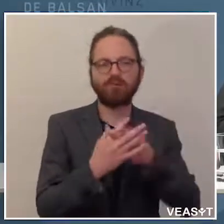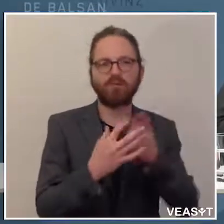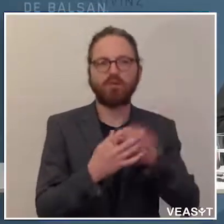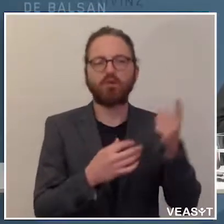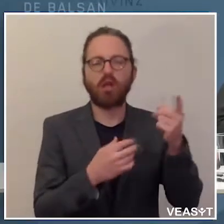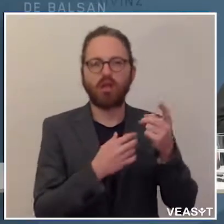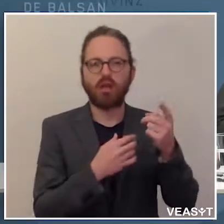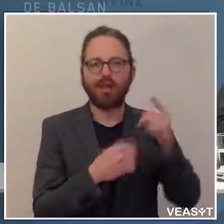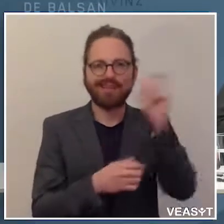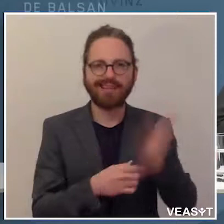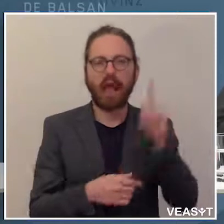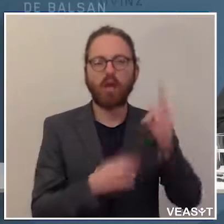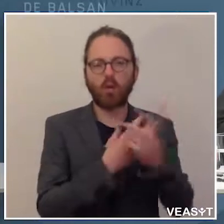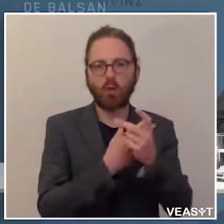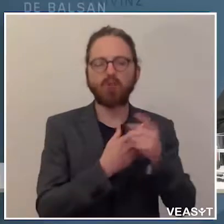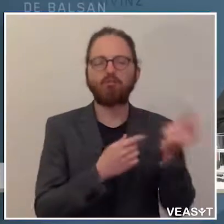italia